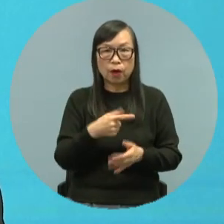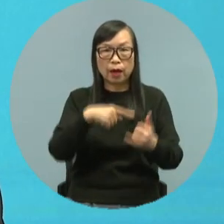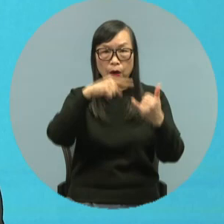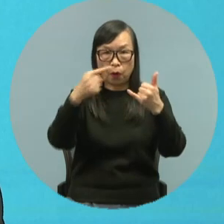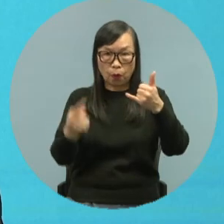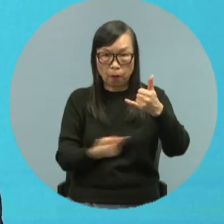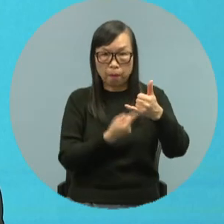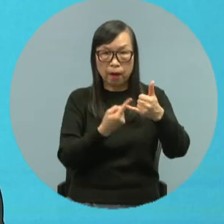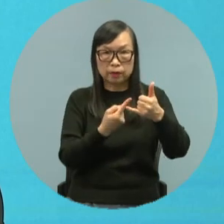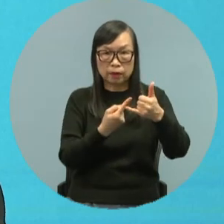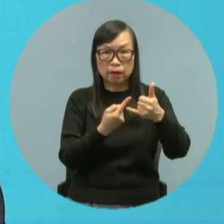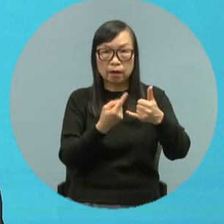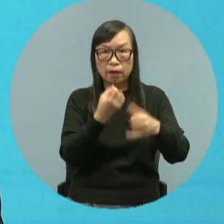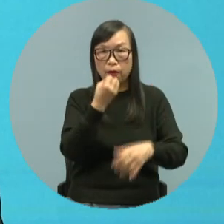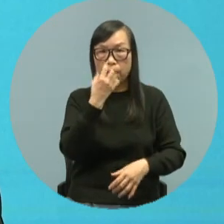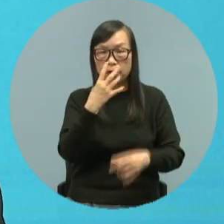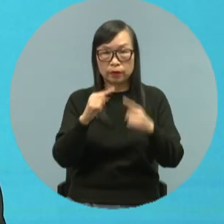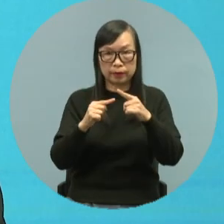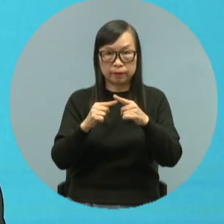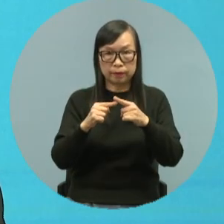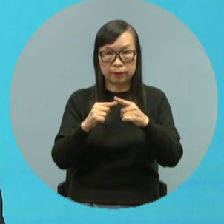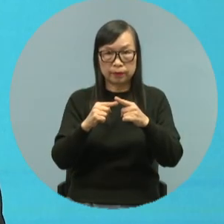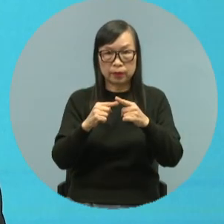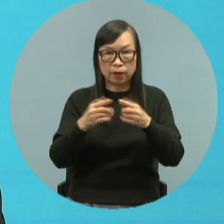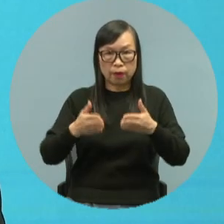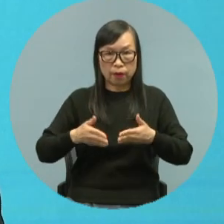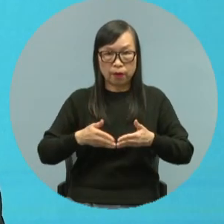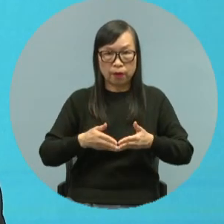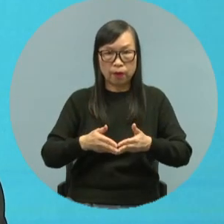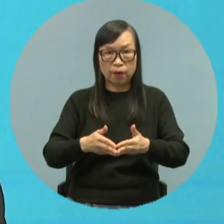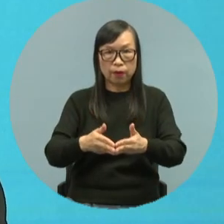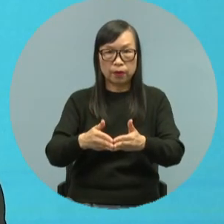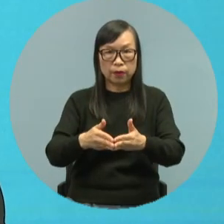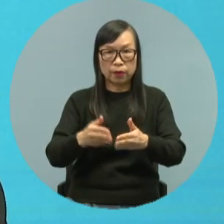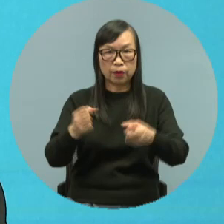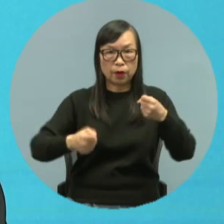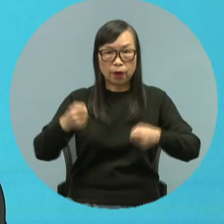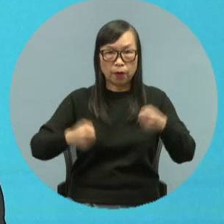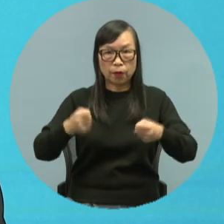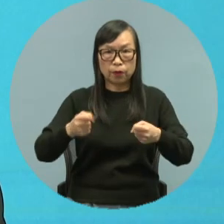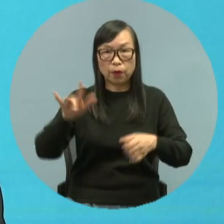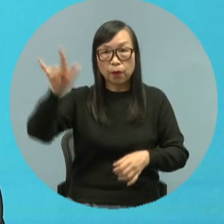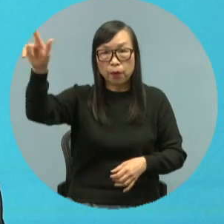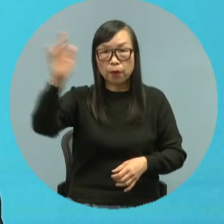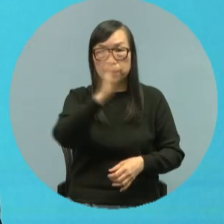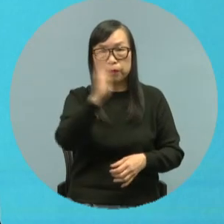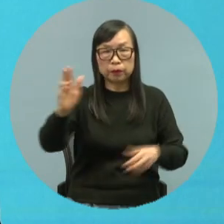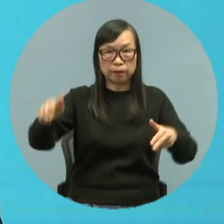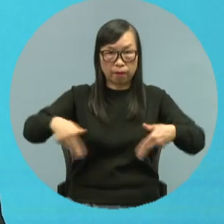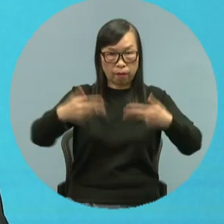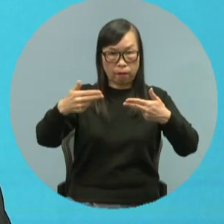有60,000個港人從海陸空不同的口